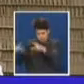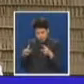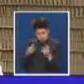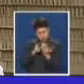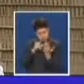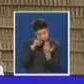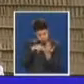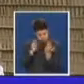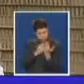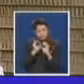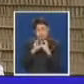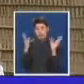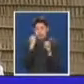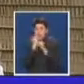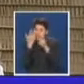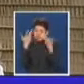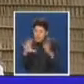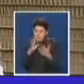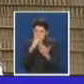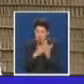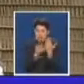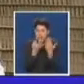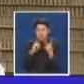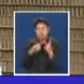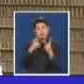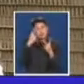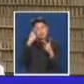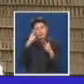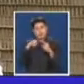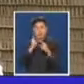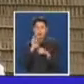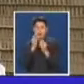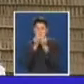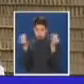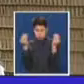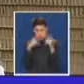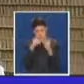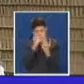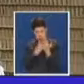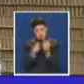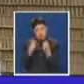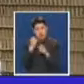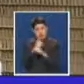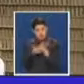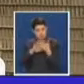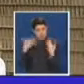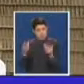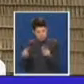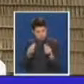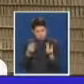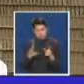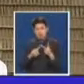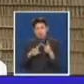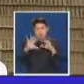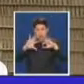การดำเนินการหรือบางสิ่งที่ทำเสร็จเนี่ยคืออะไรบ้างนะอย่างชุดเรื่องรัฐธรรมนูญเนี่ยก็เสร็จแล้วเขาก็ส่งรายงานมาแล้วนะฮะแต่ในส่วนของรัฐ